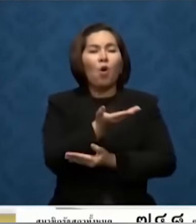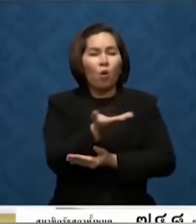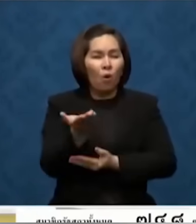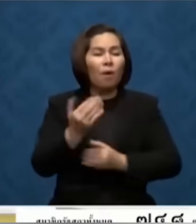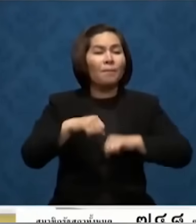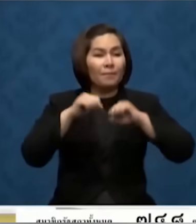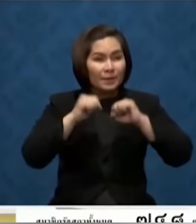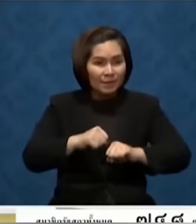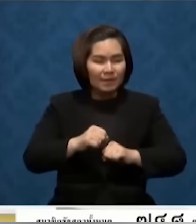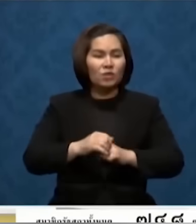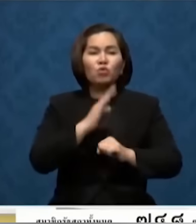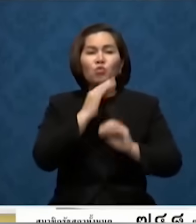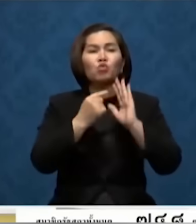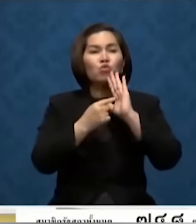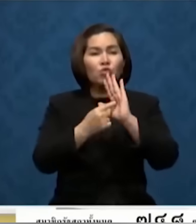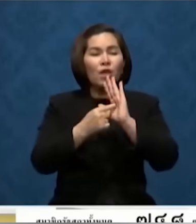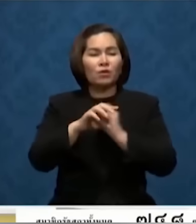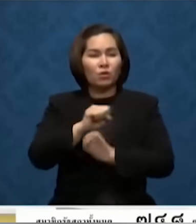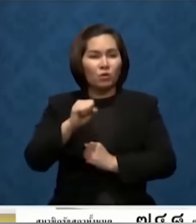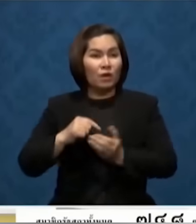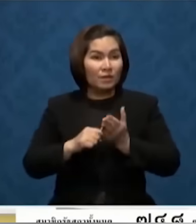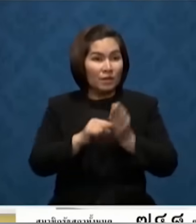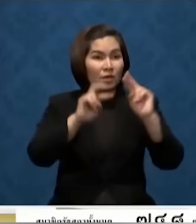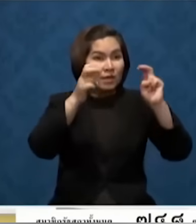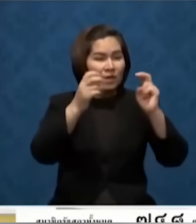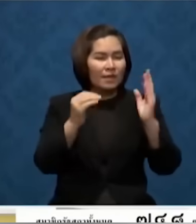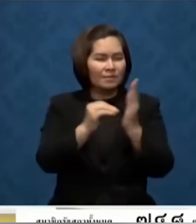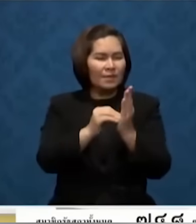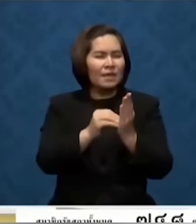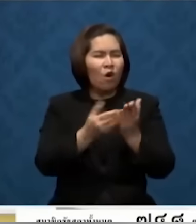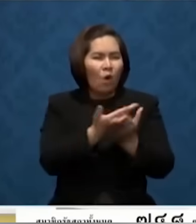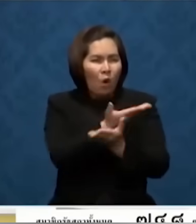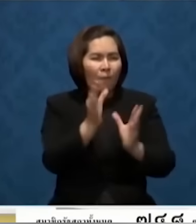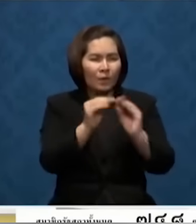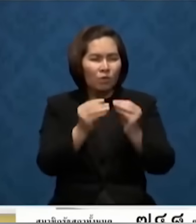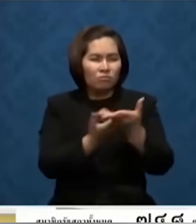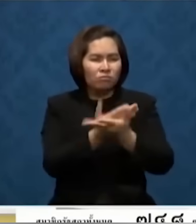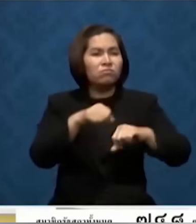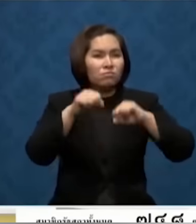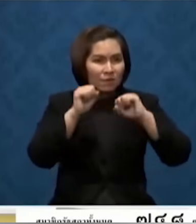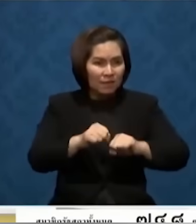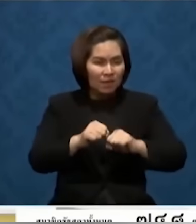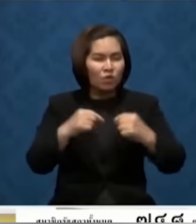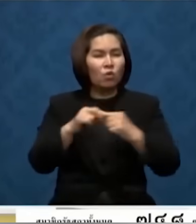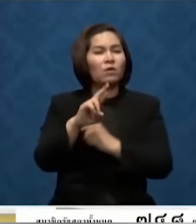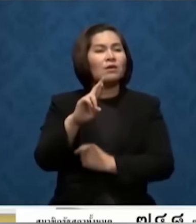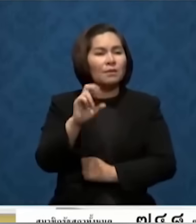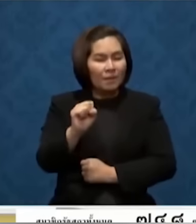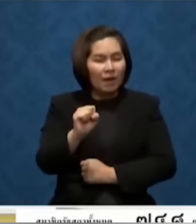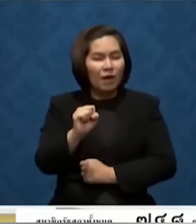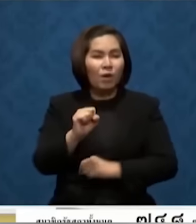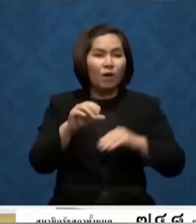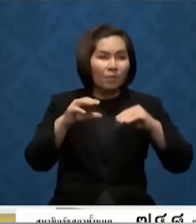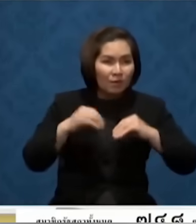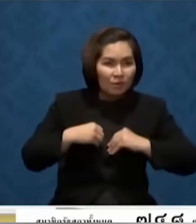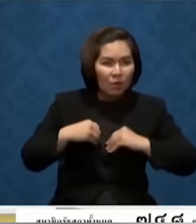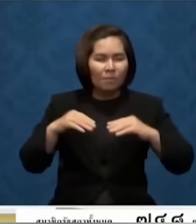ผู้แทนราษฎรเสนอยัตติเข้าสู่สภาเพื่อขอให้ที่ประชุมลงมติถ้าเห็นชอบหรือ